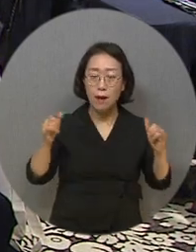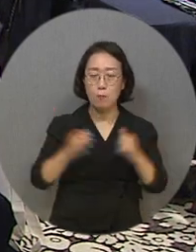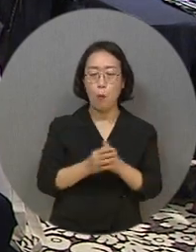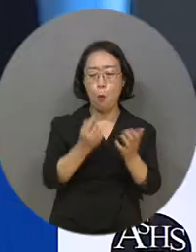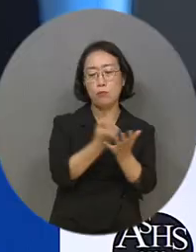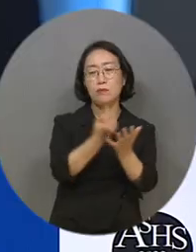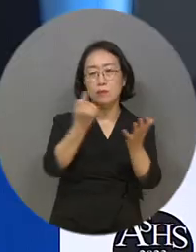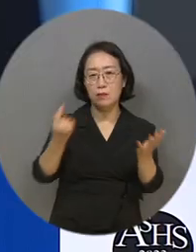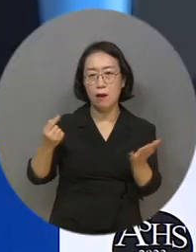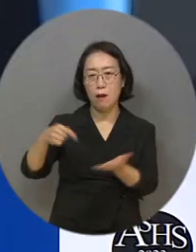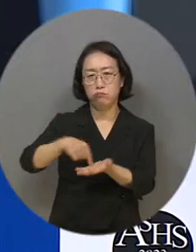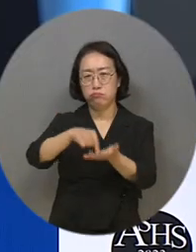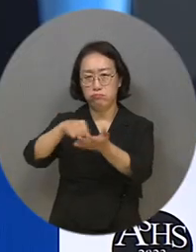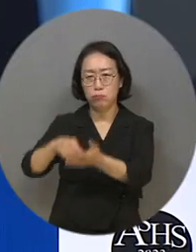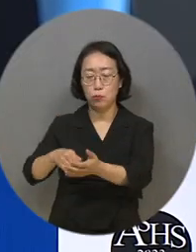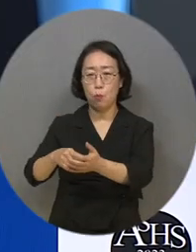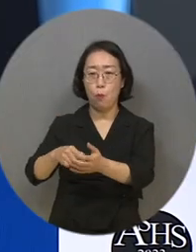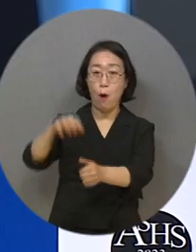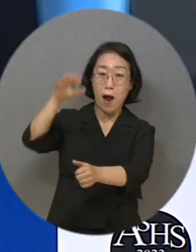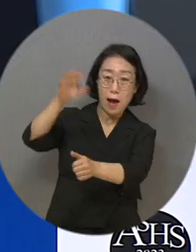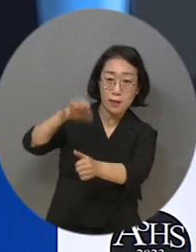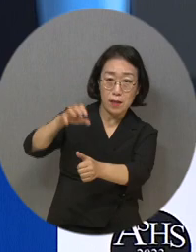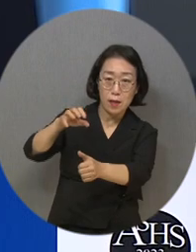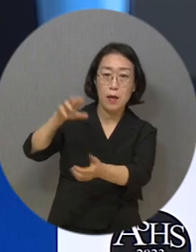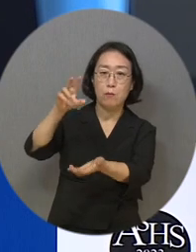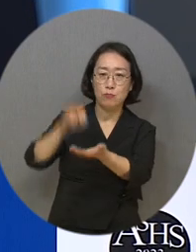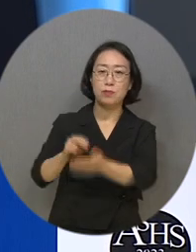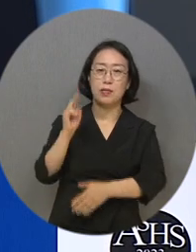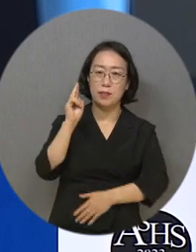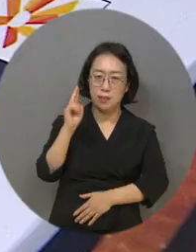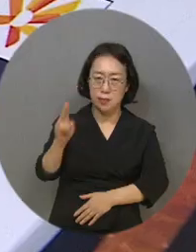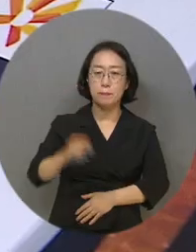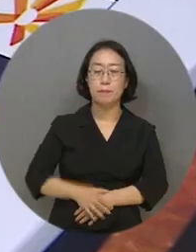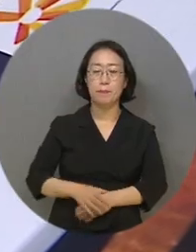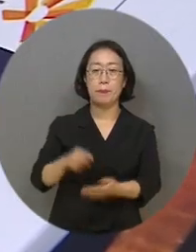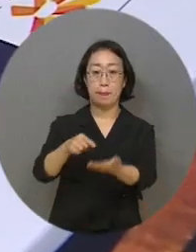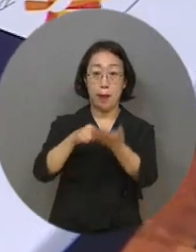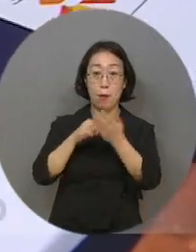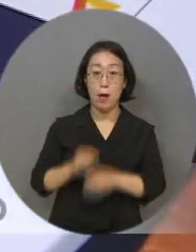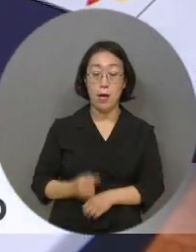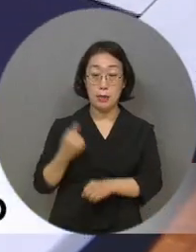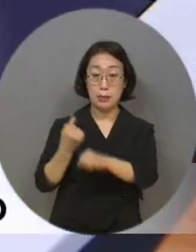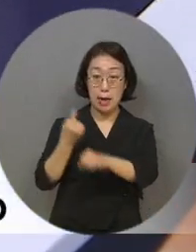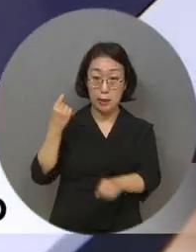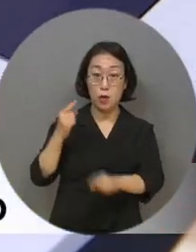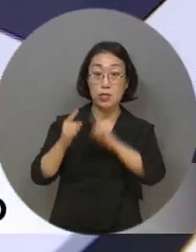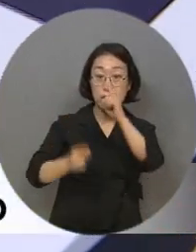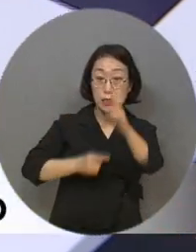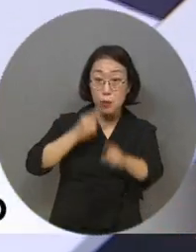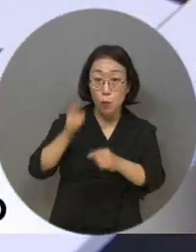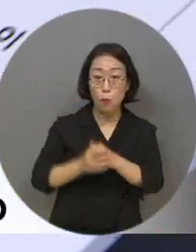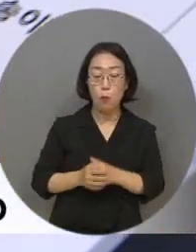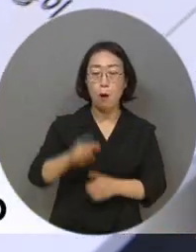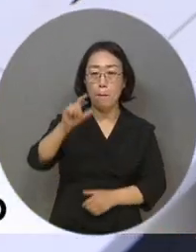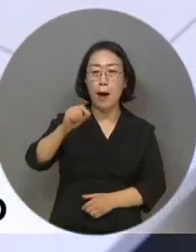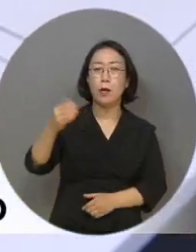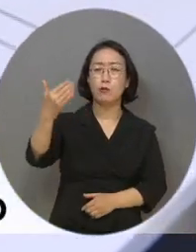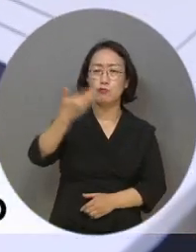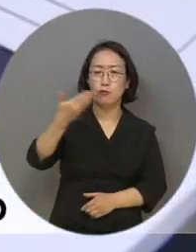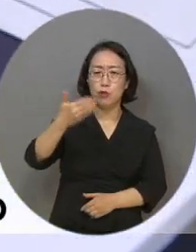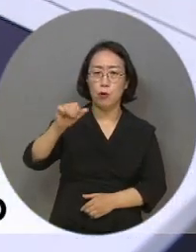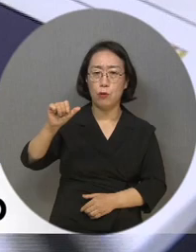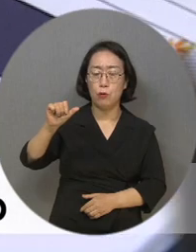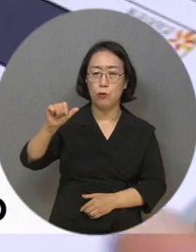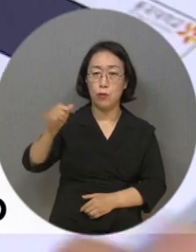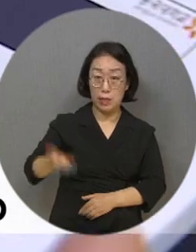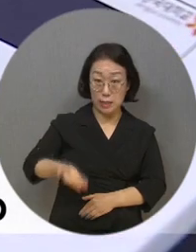방임 등 노인학대 문제의 심각성이 강조됐습니다. 지난해 접수된 노인학대 신고는